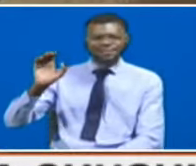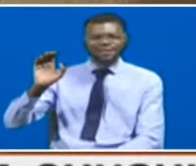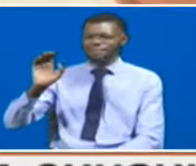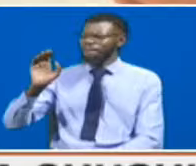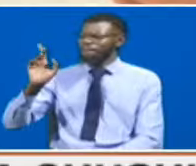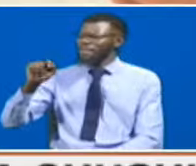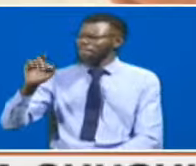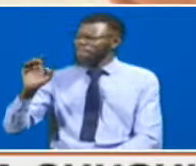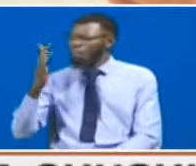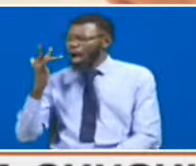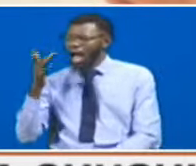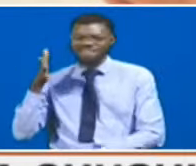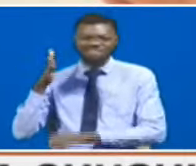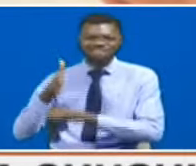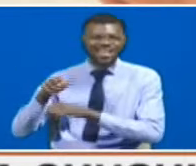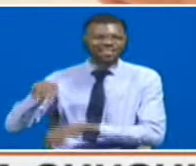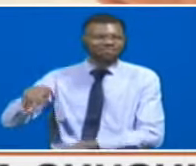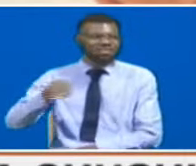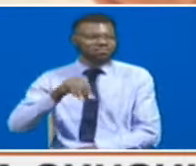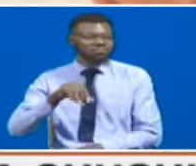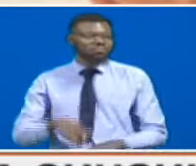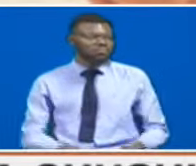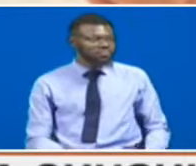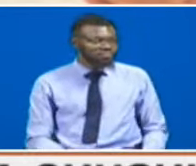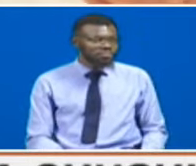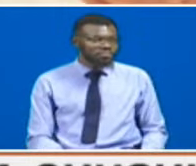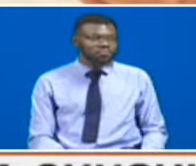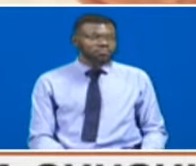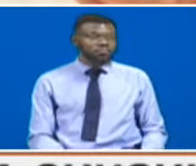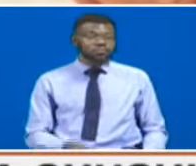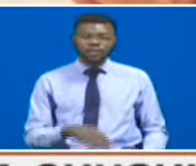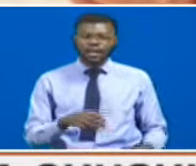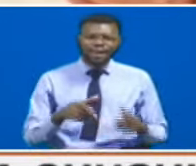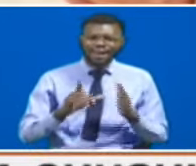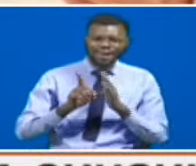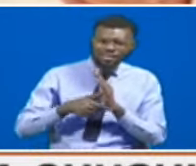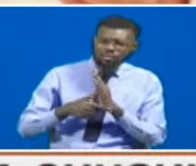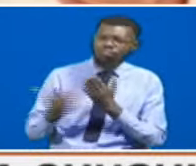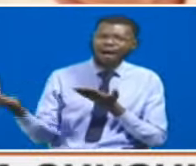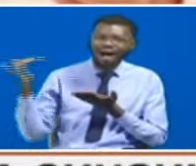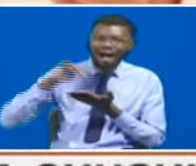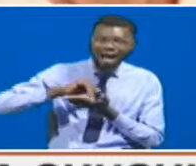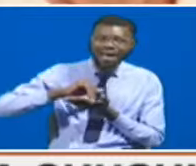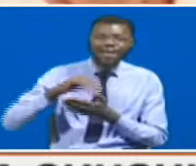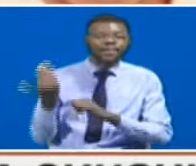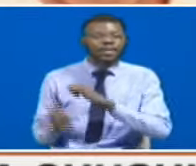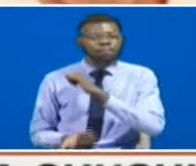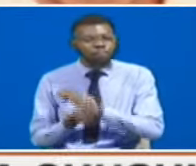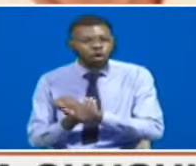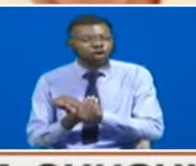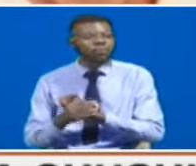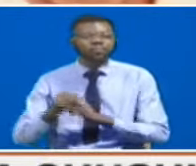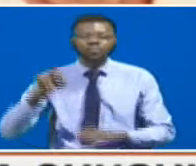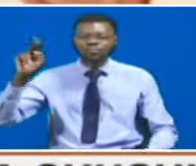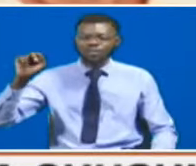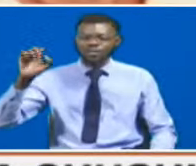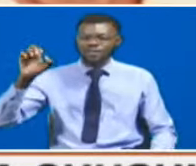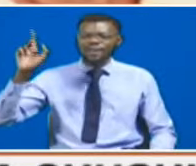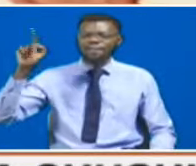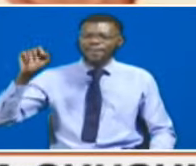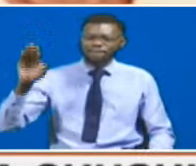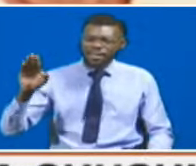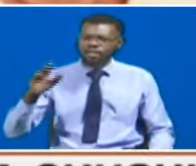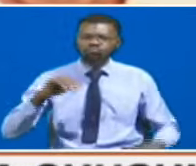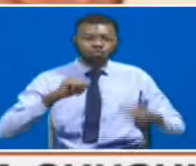ghushi. Mwendo wa saa 5:30 asubuhi, Patel alipokea simu nyingine kutoka kwa afisa wa NCPB